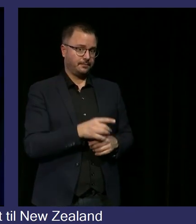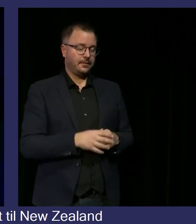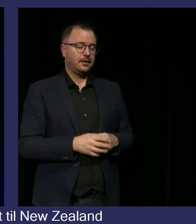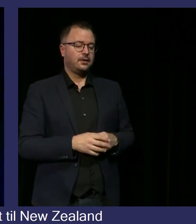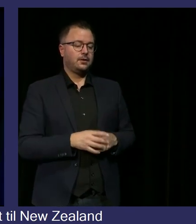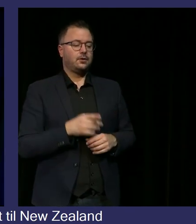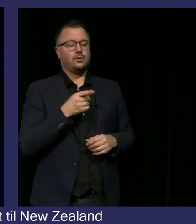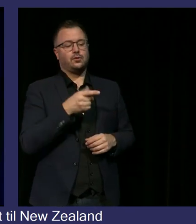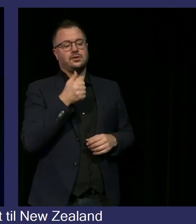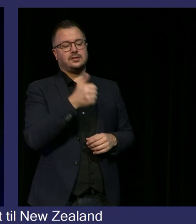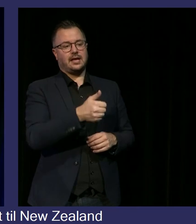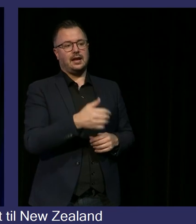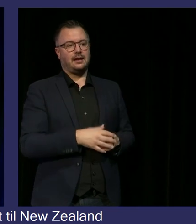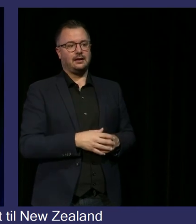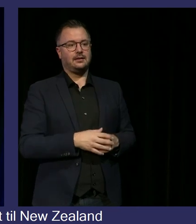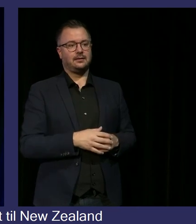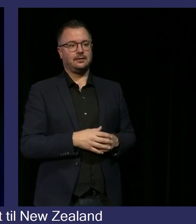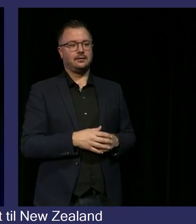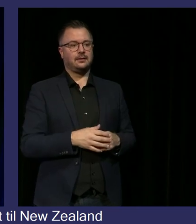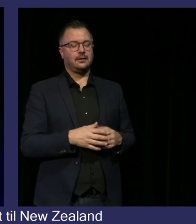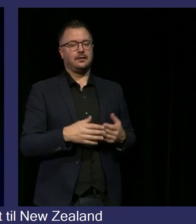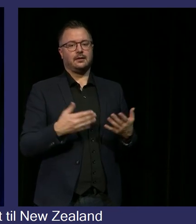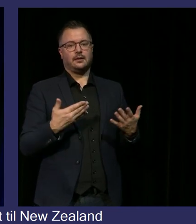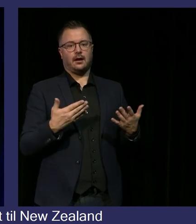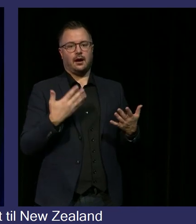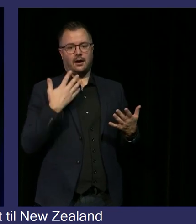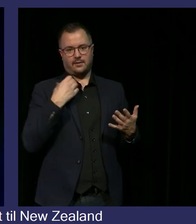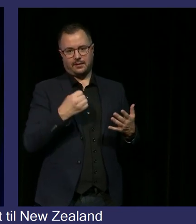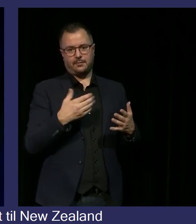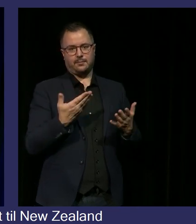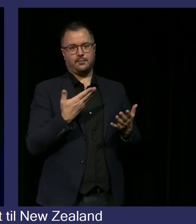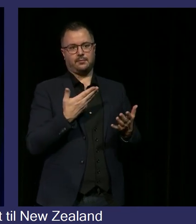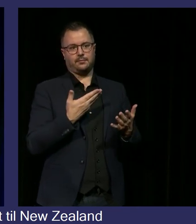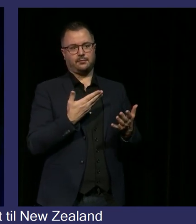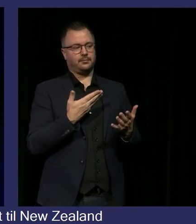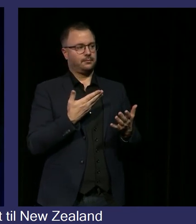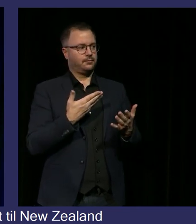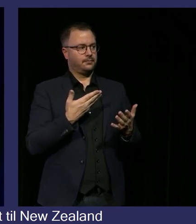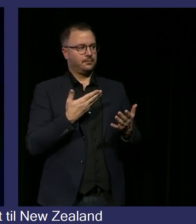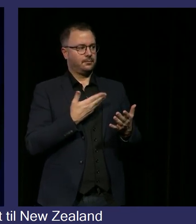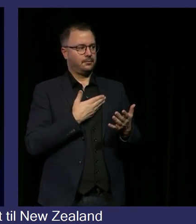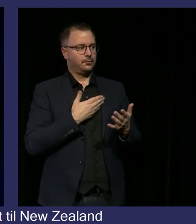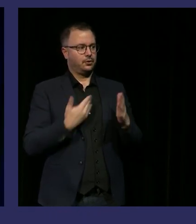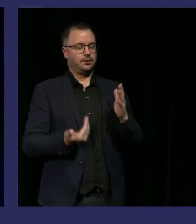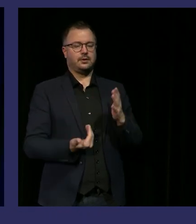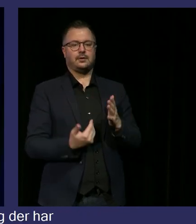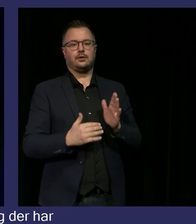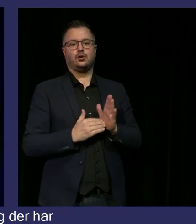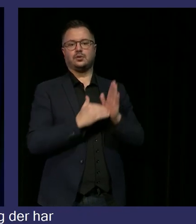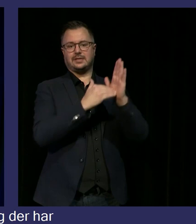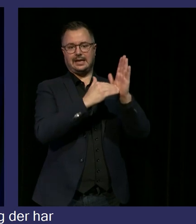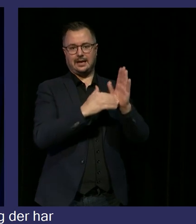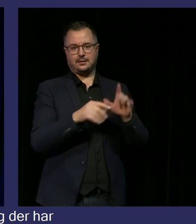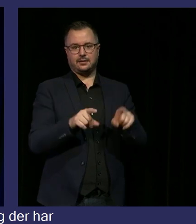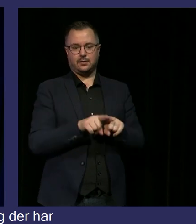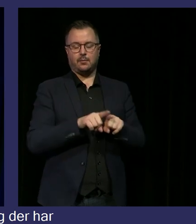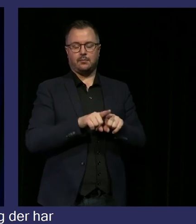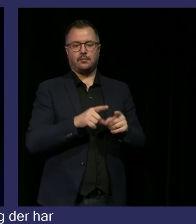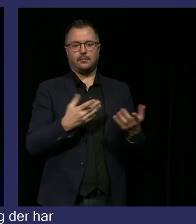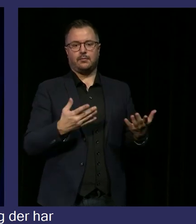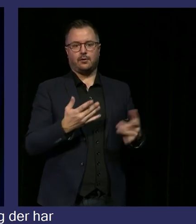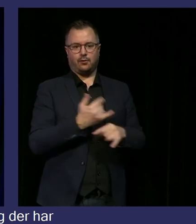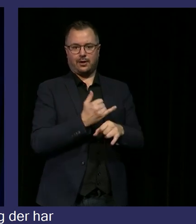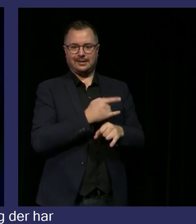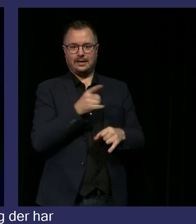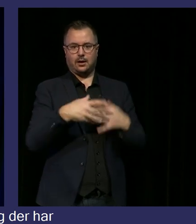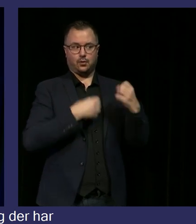selv vist til New Zealand mye det siste, der de jo nær sagt har klart å kvitte seg med viruset et par ganger, virker det som.